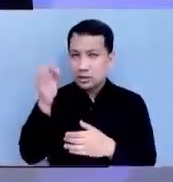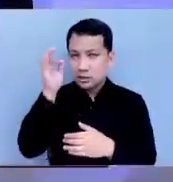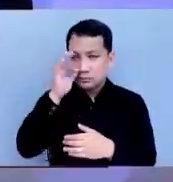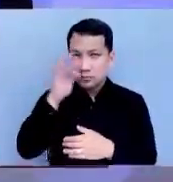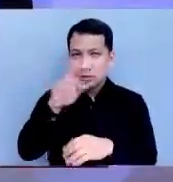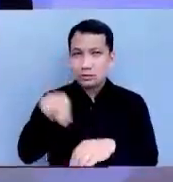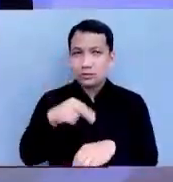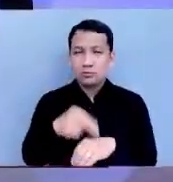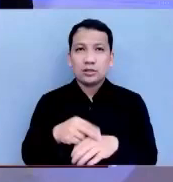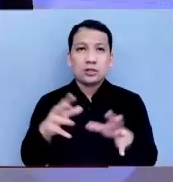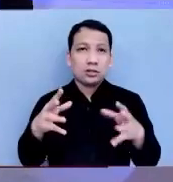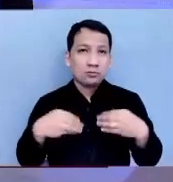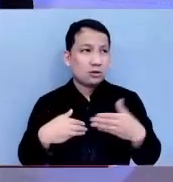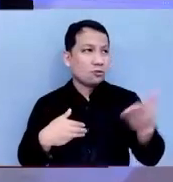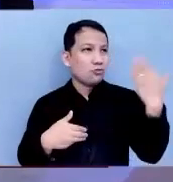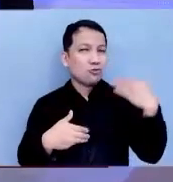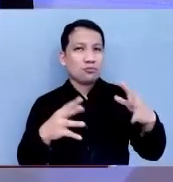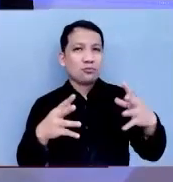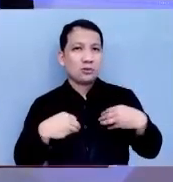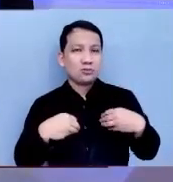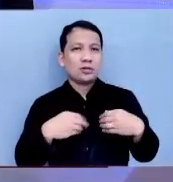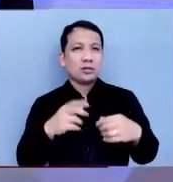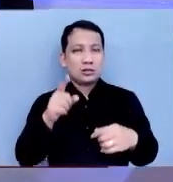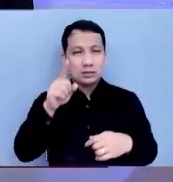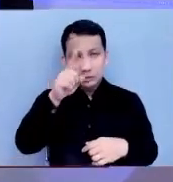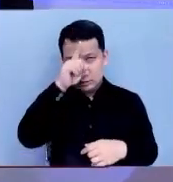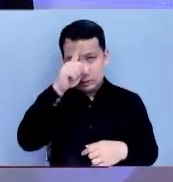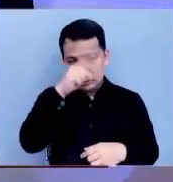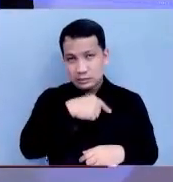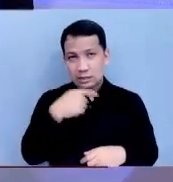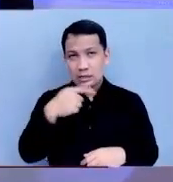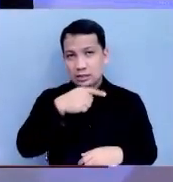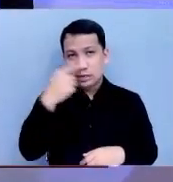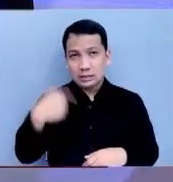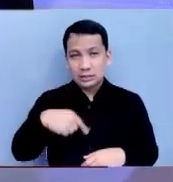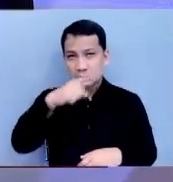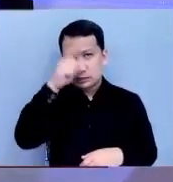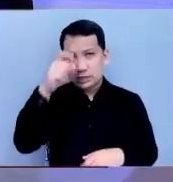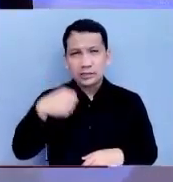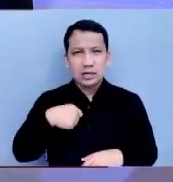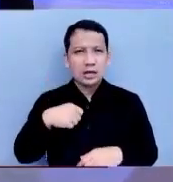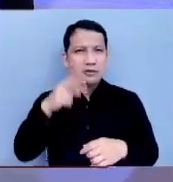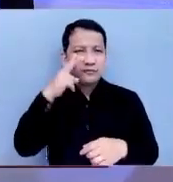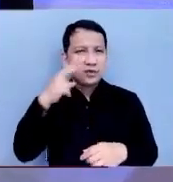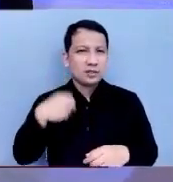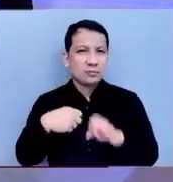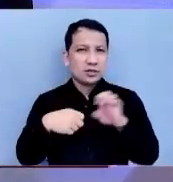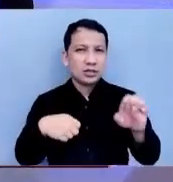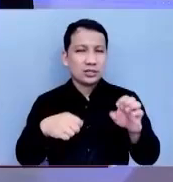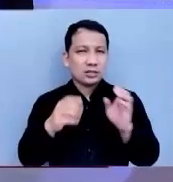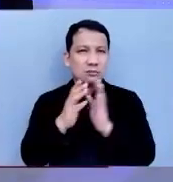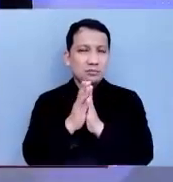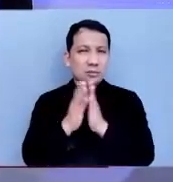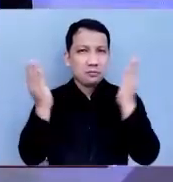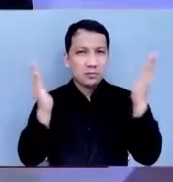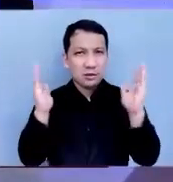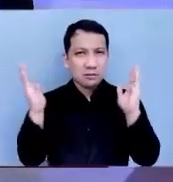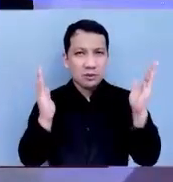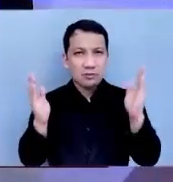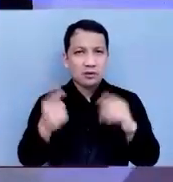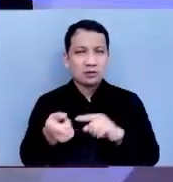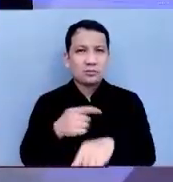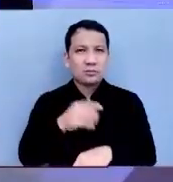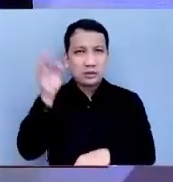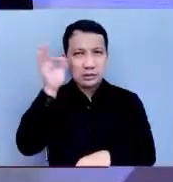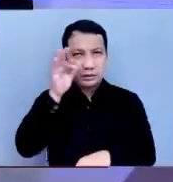Pilipinas po ay tumatanggap ng mga refugees mula Russia, China, Espanya, Vietnam, East Timor at pati sa Myanmar. Bakit pagtaga